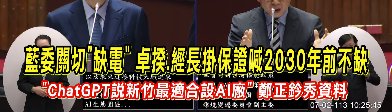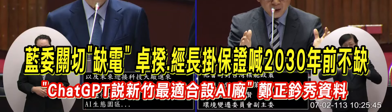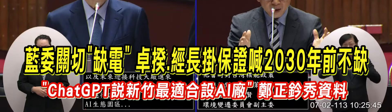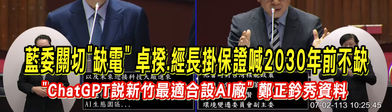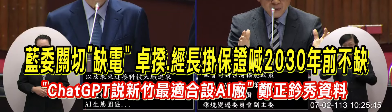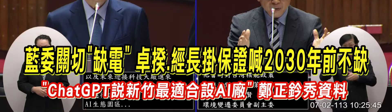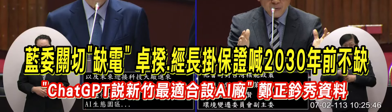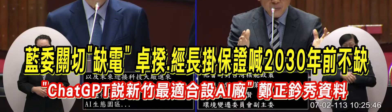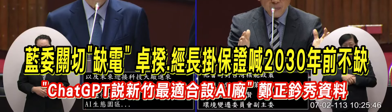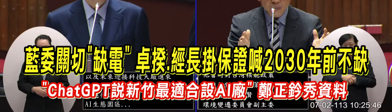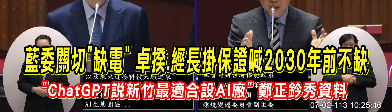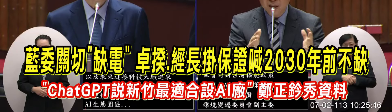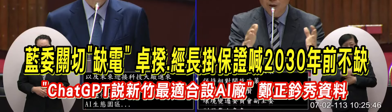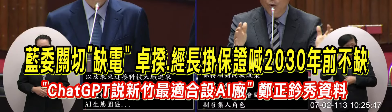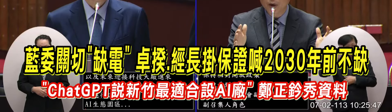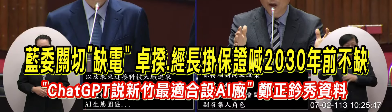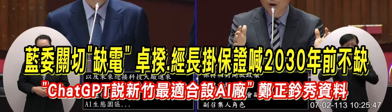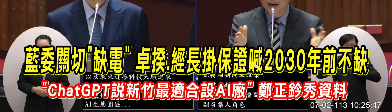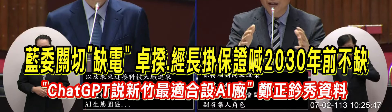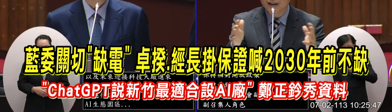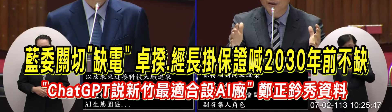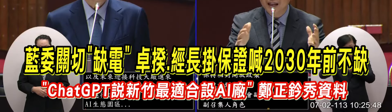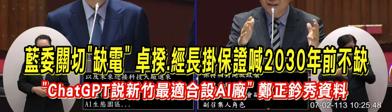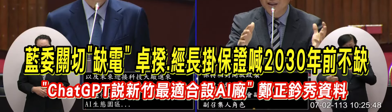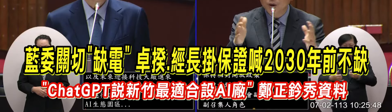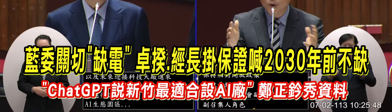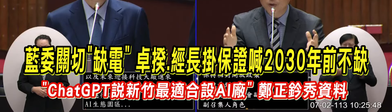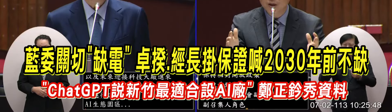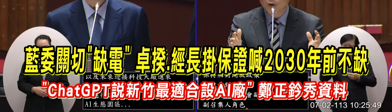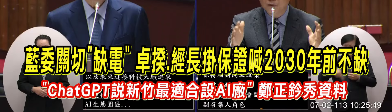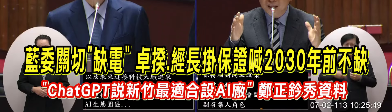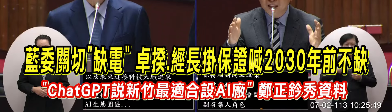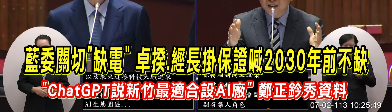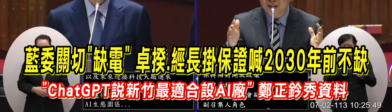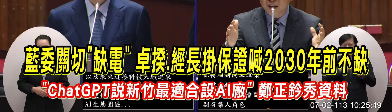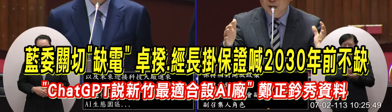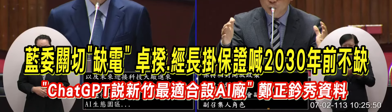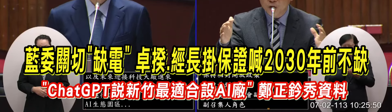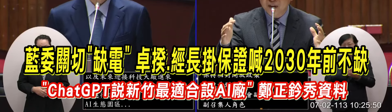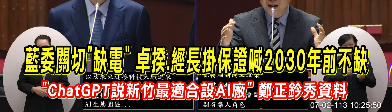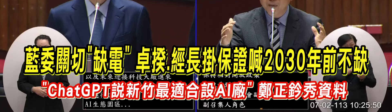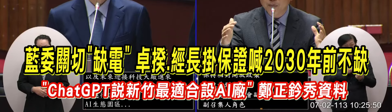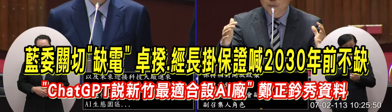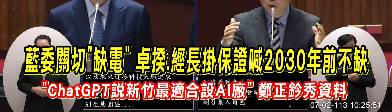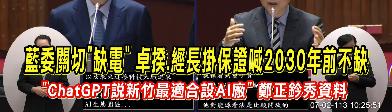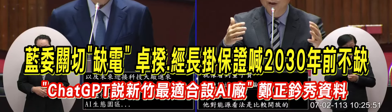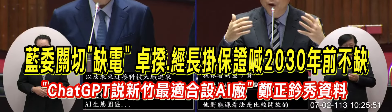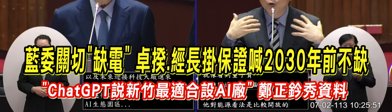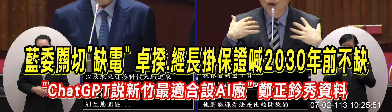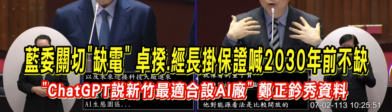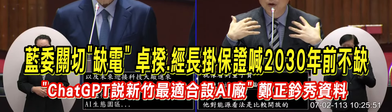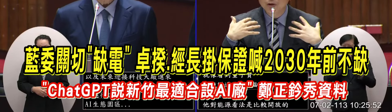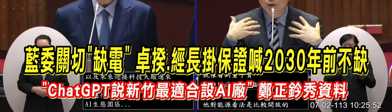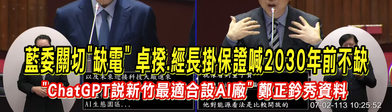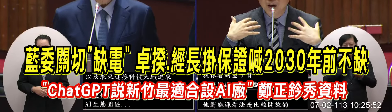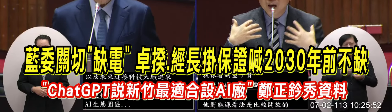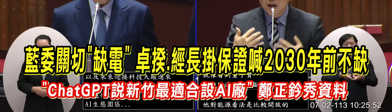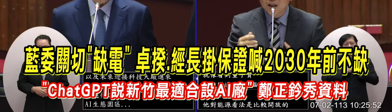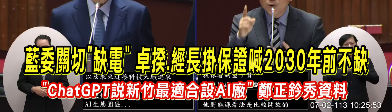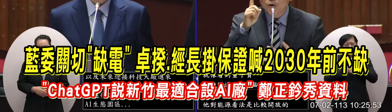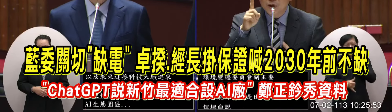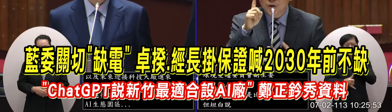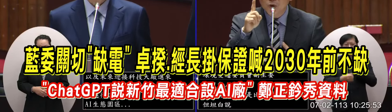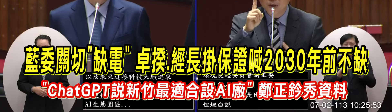来被民进党的委员后来可能也再次沟通之后，我发现他的说法有点丢回去